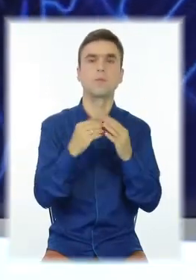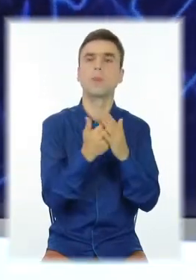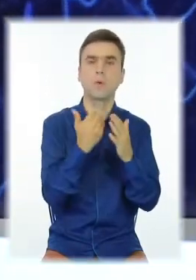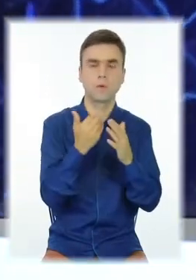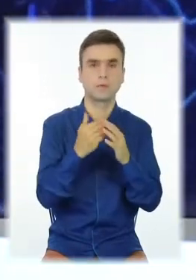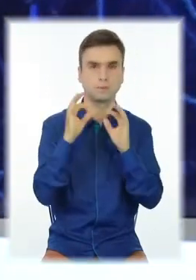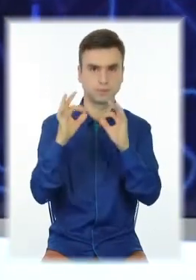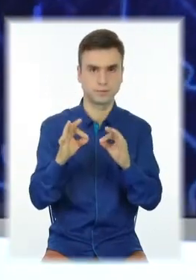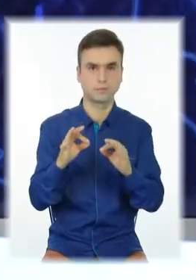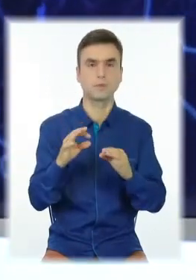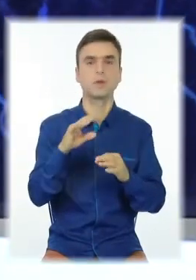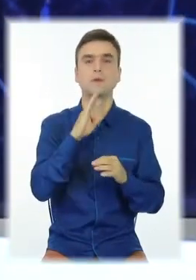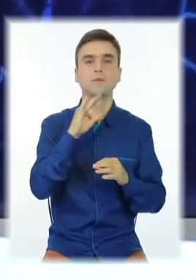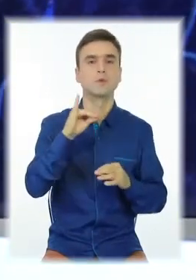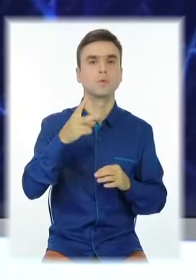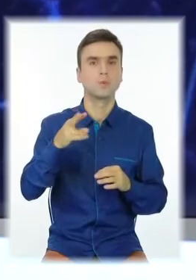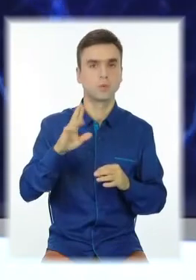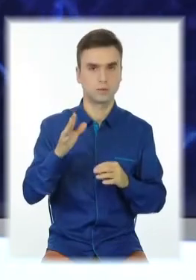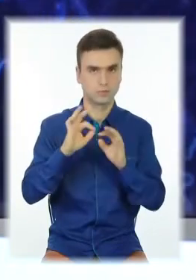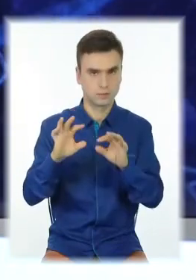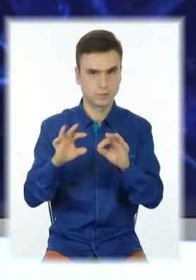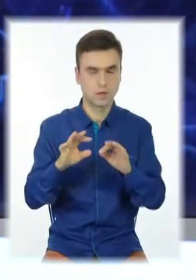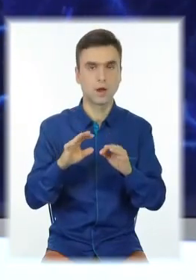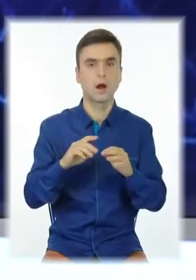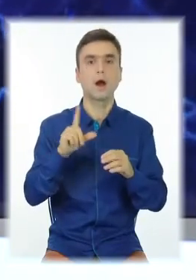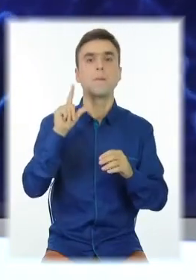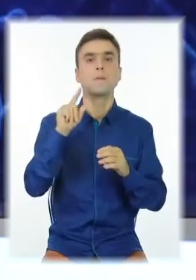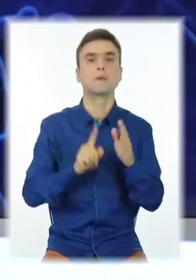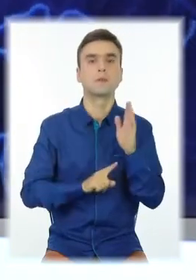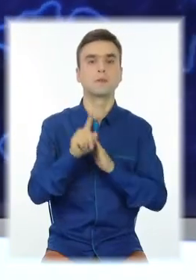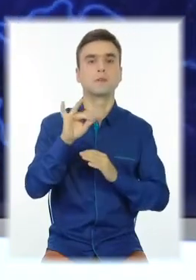Дучак у понеділок розкаже про головні новини. Я ж бажаю всім гарних